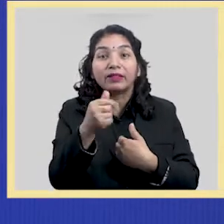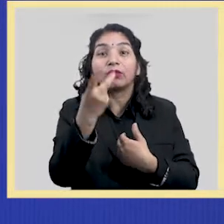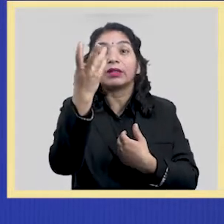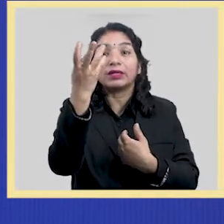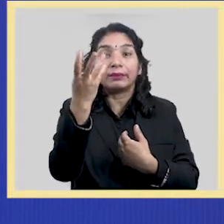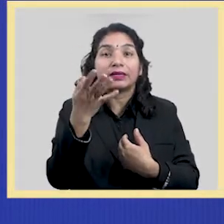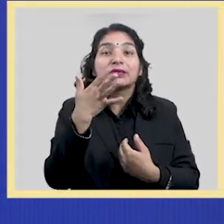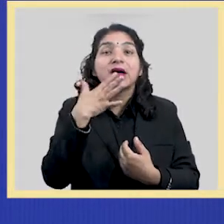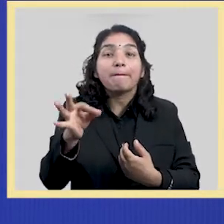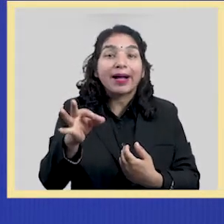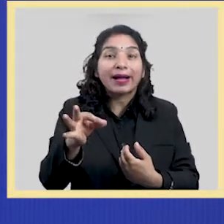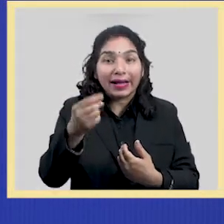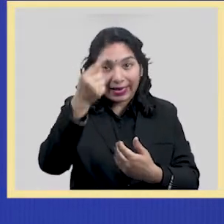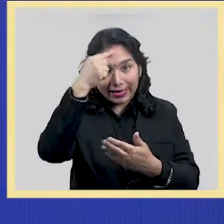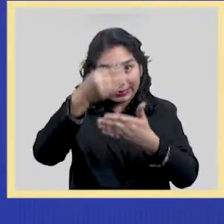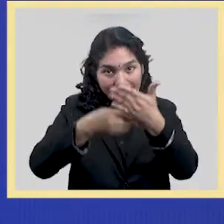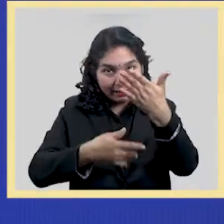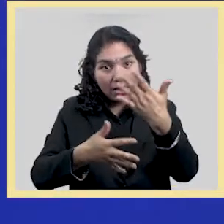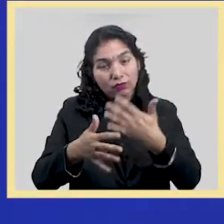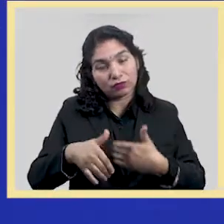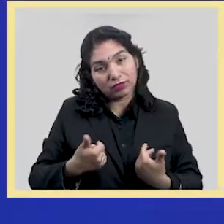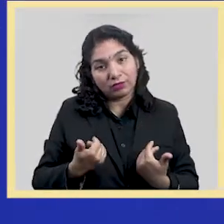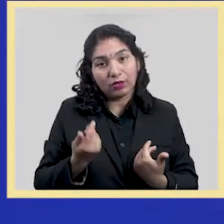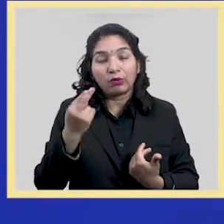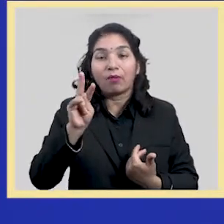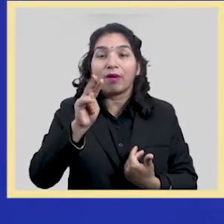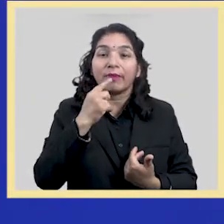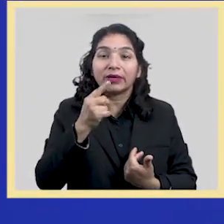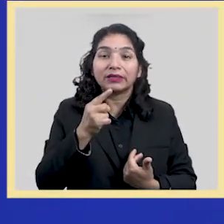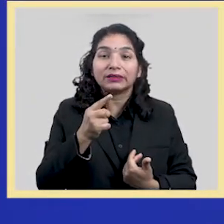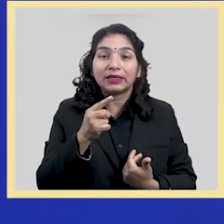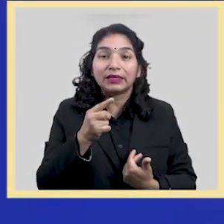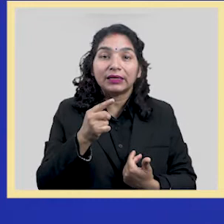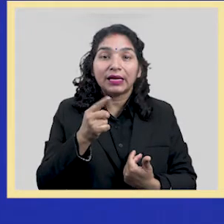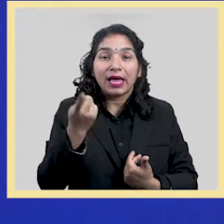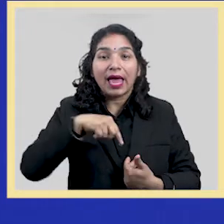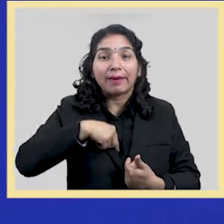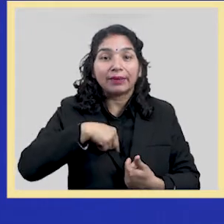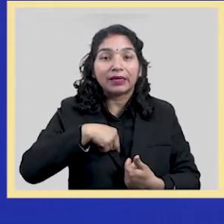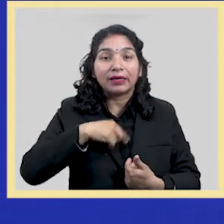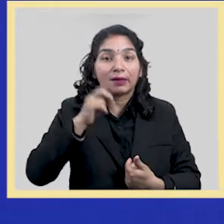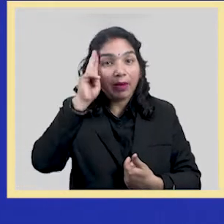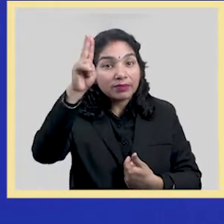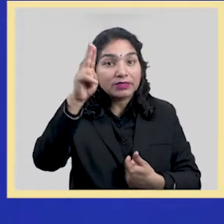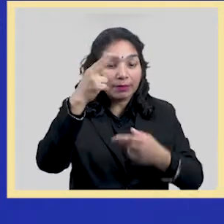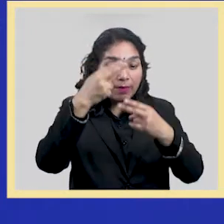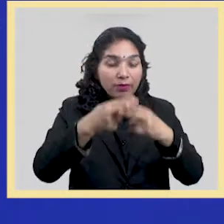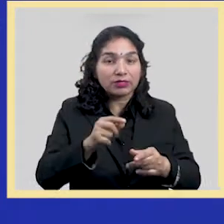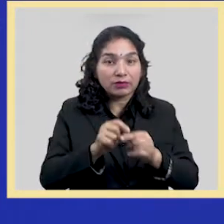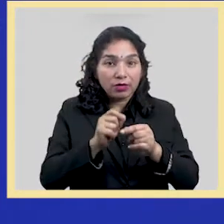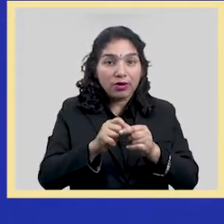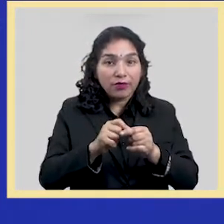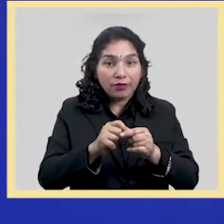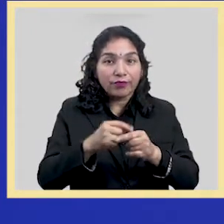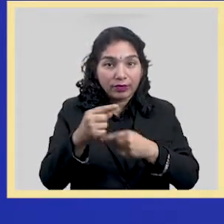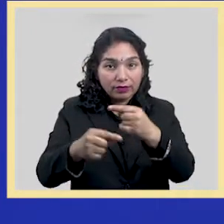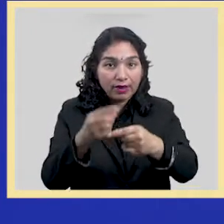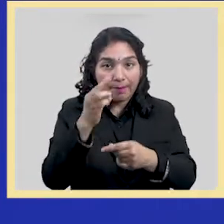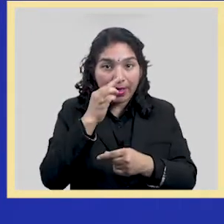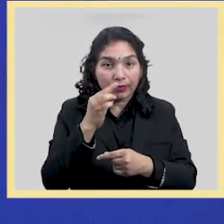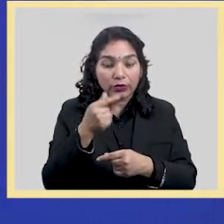एकदम एक्ज्याक्ट डाटा आउँछ. त्यो होइन त्यो त्यो त्यो भयो भने त एकदमै कस्तो भने हामीले भोलिका दिनमा बजेट निर्माण गर्ने क्रममा